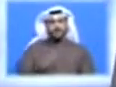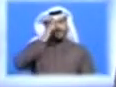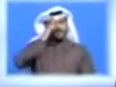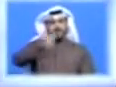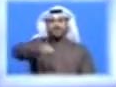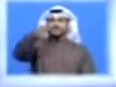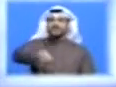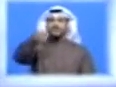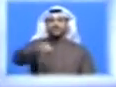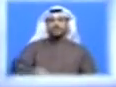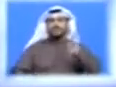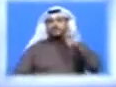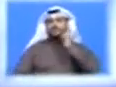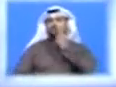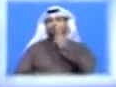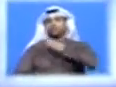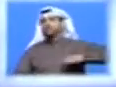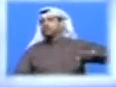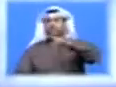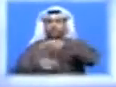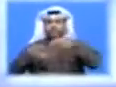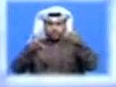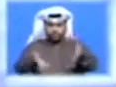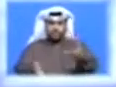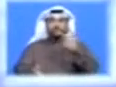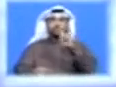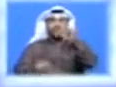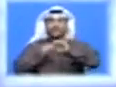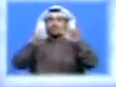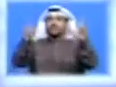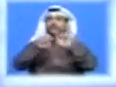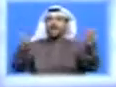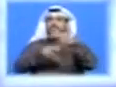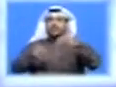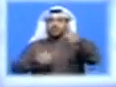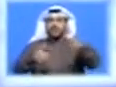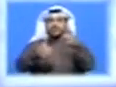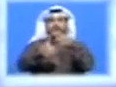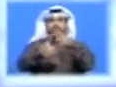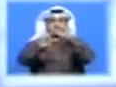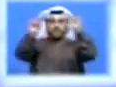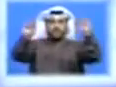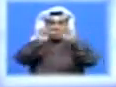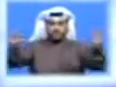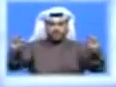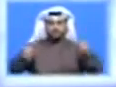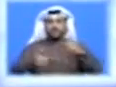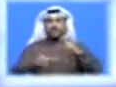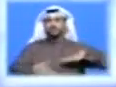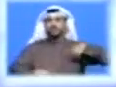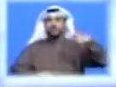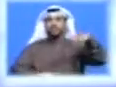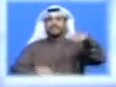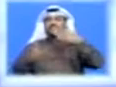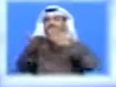السلام عليكم ورحمة الله وبركاته. نشرة الأخبار المحلية من تلفزيون دولة الكويت، نبدأها بأهم العناوين. النائب الأول